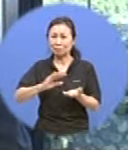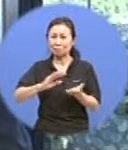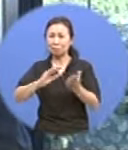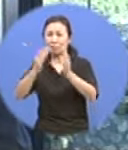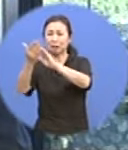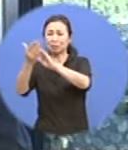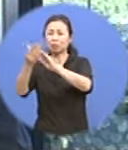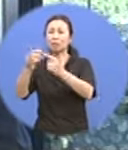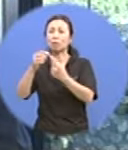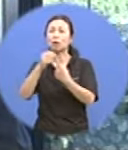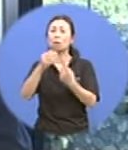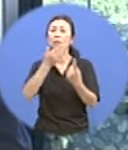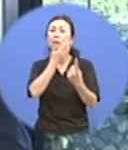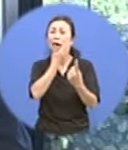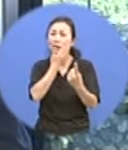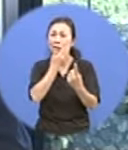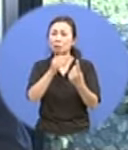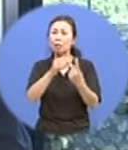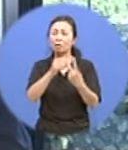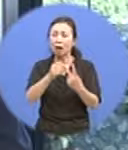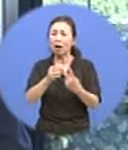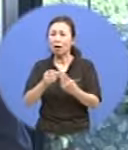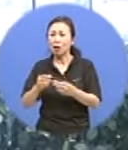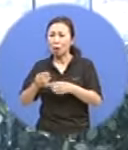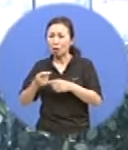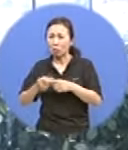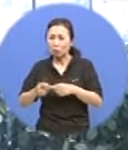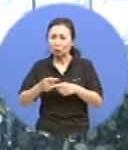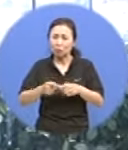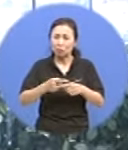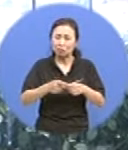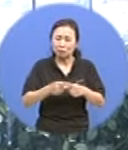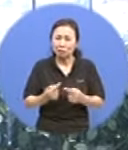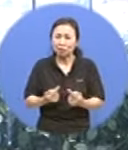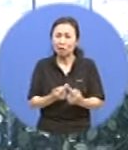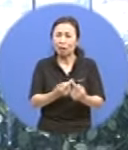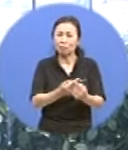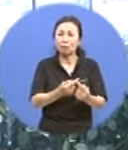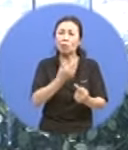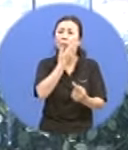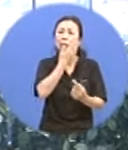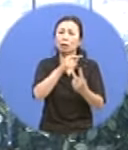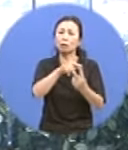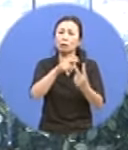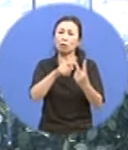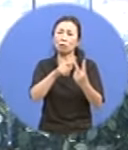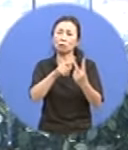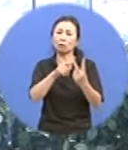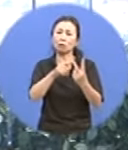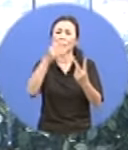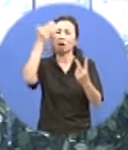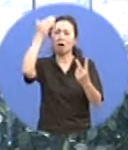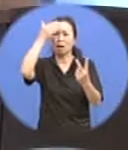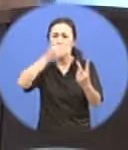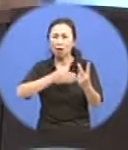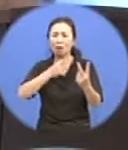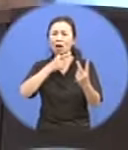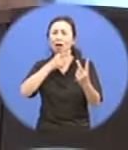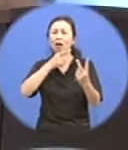のね努力をしておられる、これはやっぱりすごいなと。だからこんなに会社も発展してんだなっていうふうによく分かり